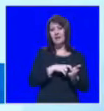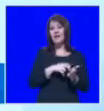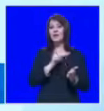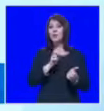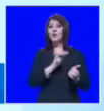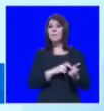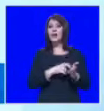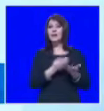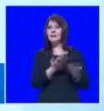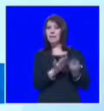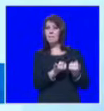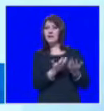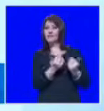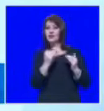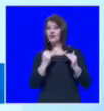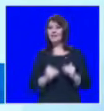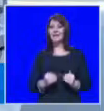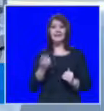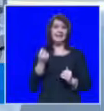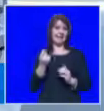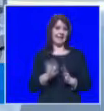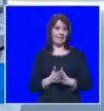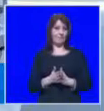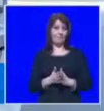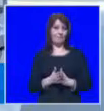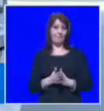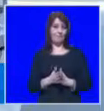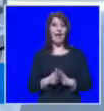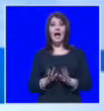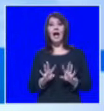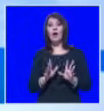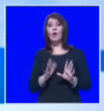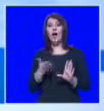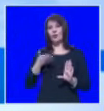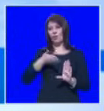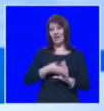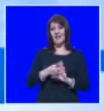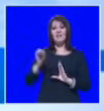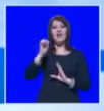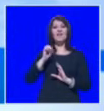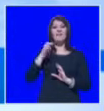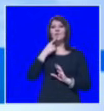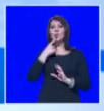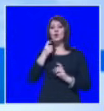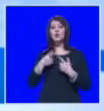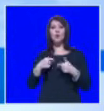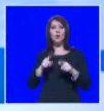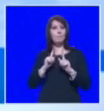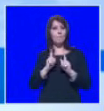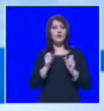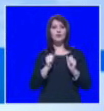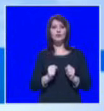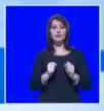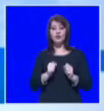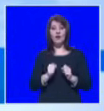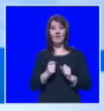привличат ресурс на сравнително ниска цена. Последен въпрос. Когато влезем в еврозоната, може ли да се очаква увеличение